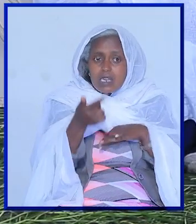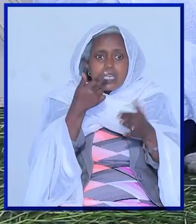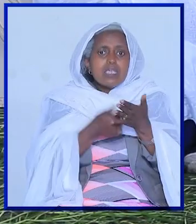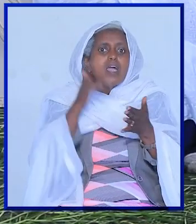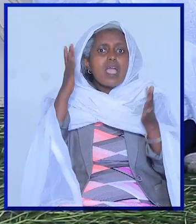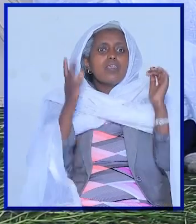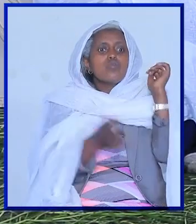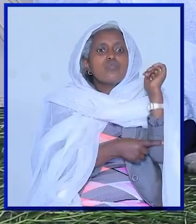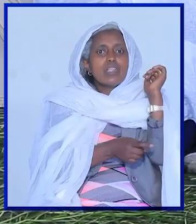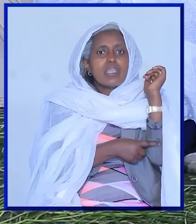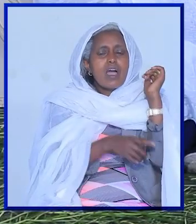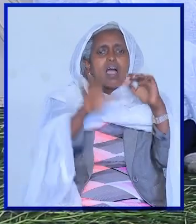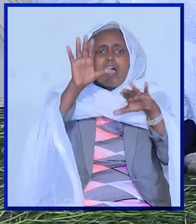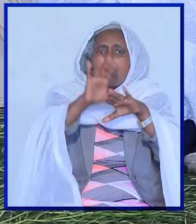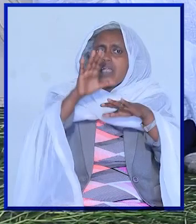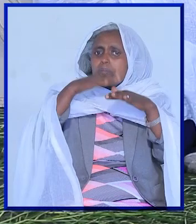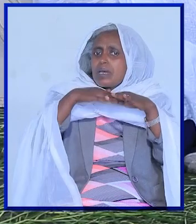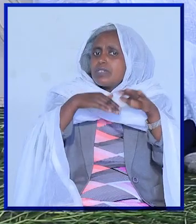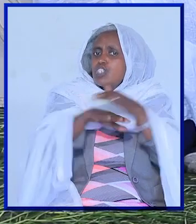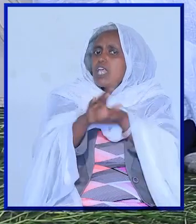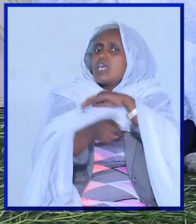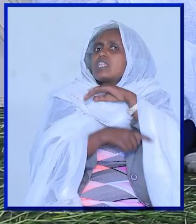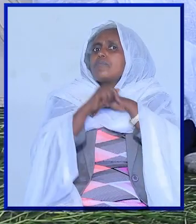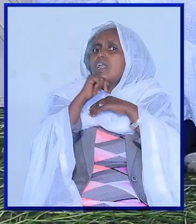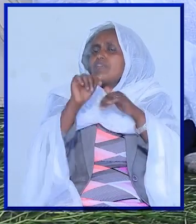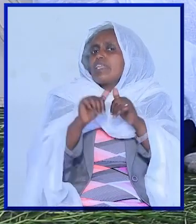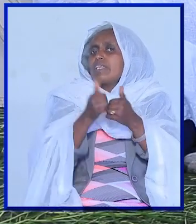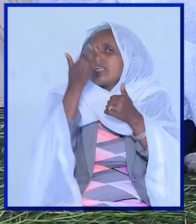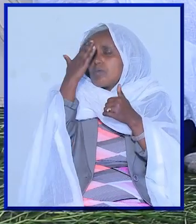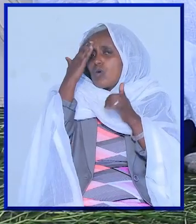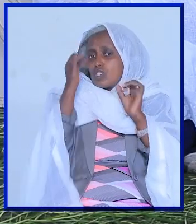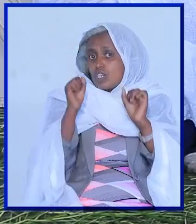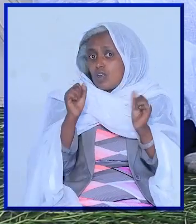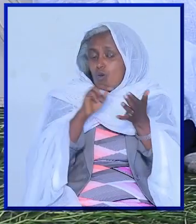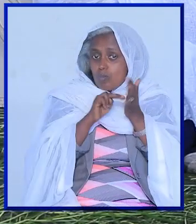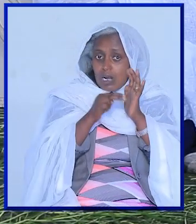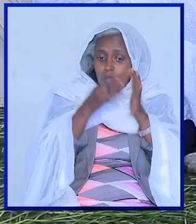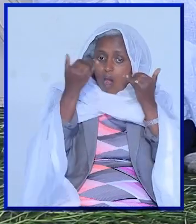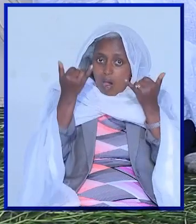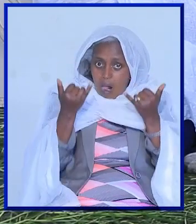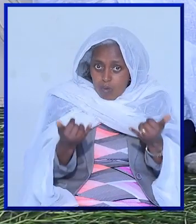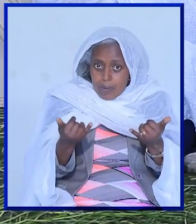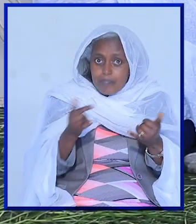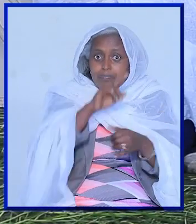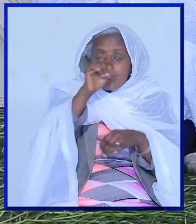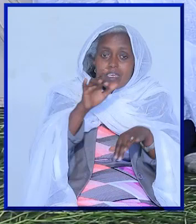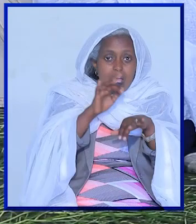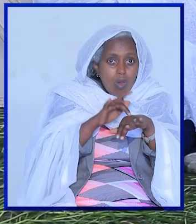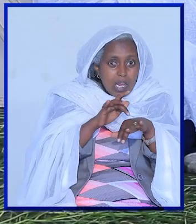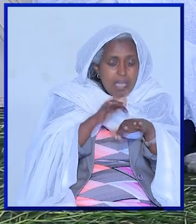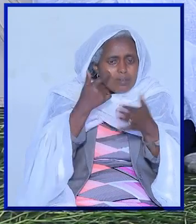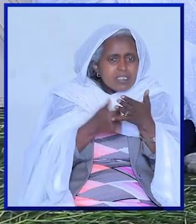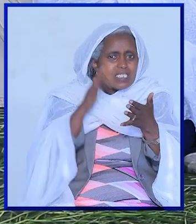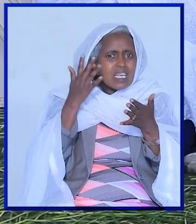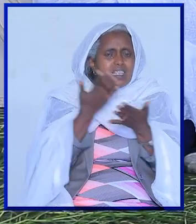አይነቱ ፈተና ገዳም ገብቼ እንደማልፈተን እንዴት እርግጠኛ ልሁን? ይሄ ማለት አሁንም ጥያቄዋ ላይ እንደዚህ